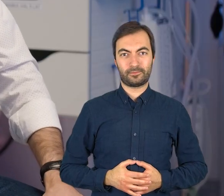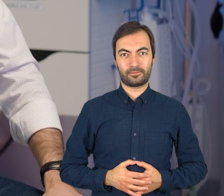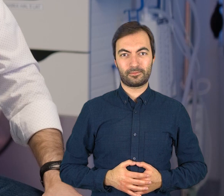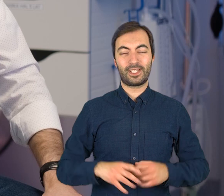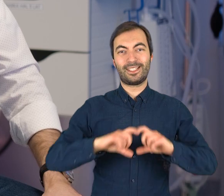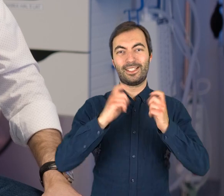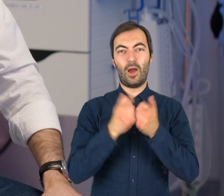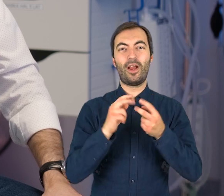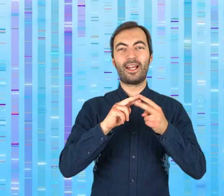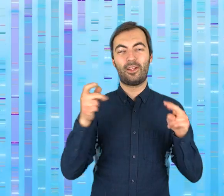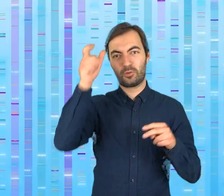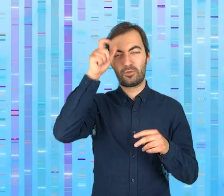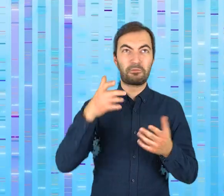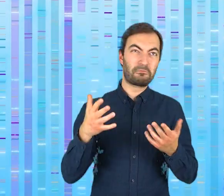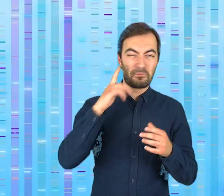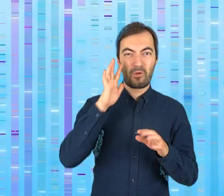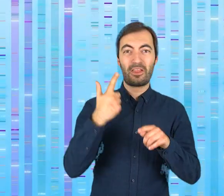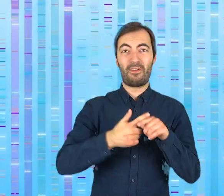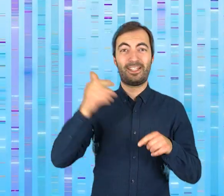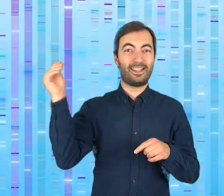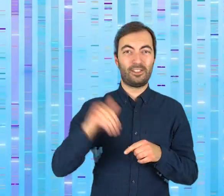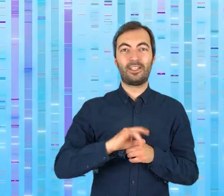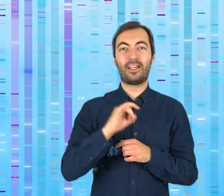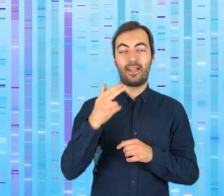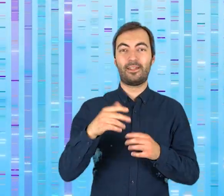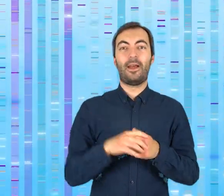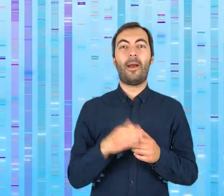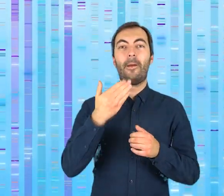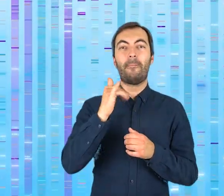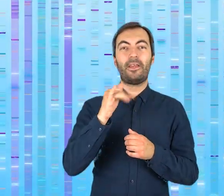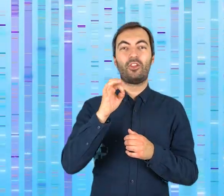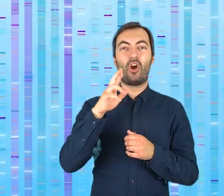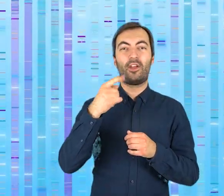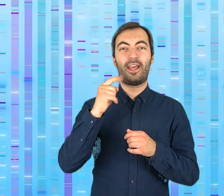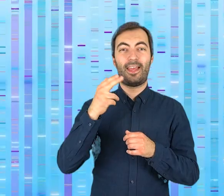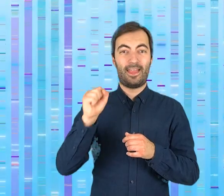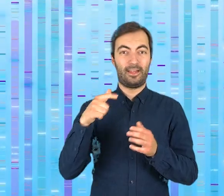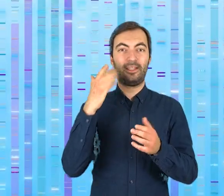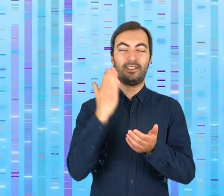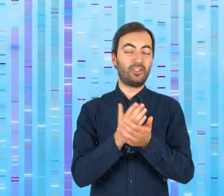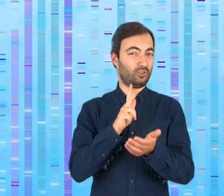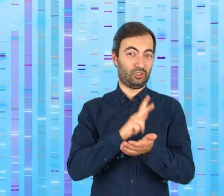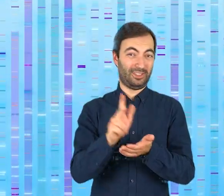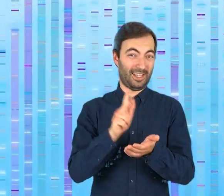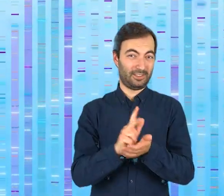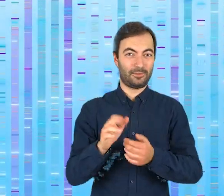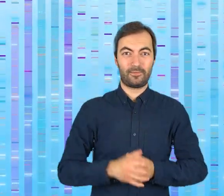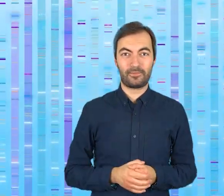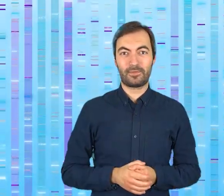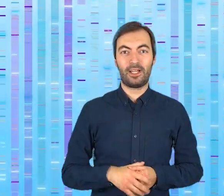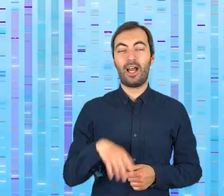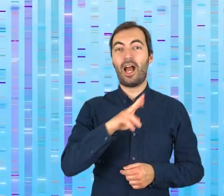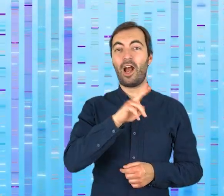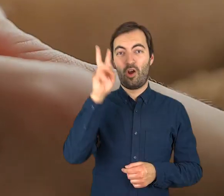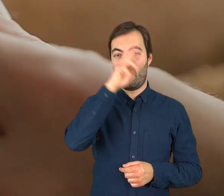około 20 tysięcy genów. W mitochondrialnym DNA jest ich zaledwie 13. Po każdym z rodziców dostajemy jeden chromosom